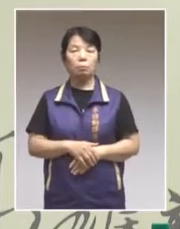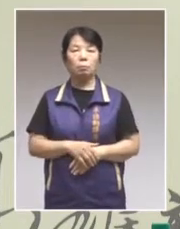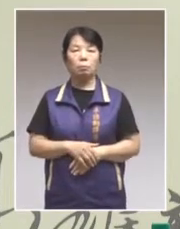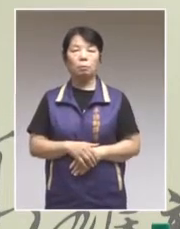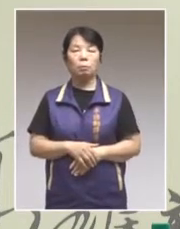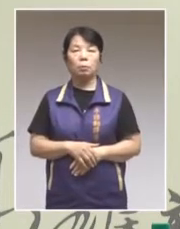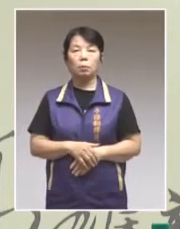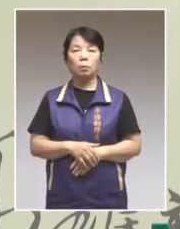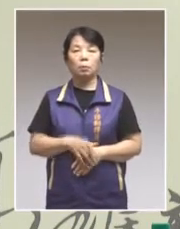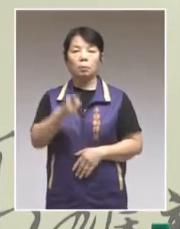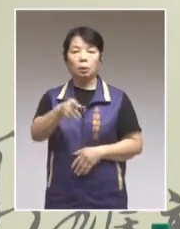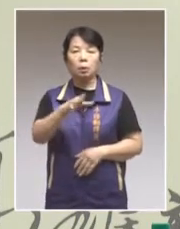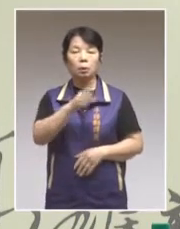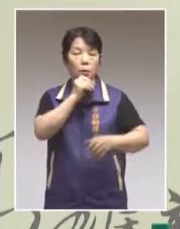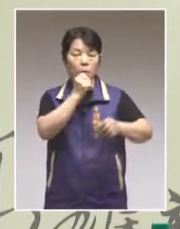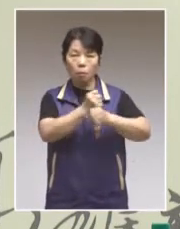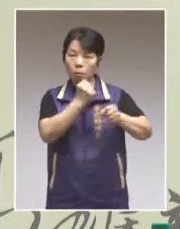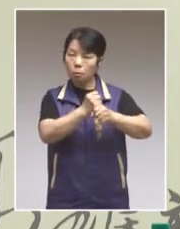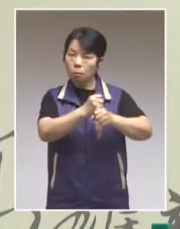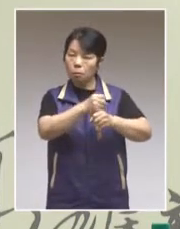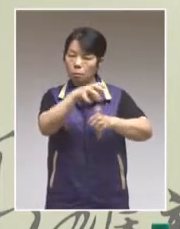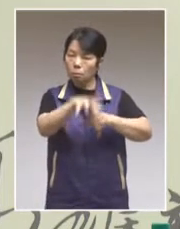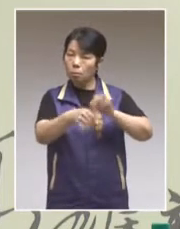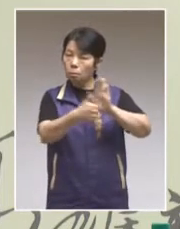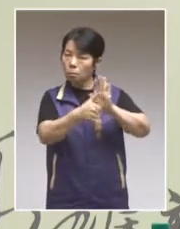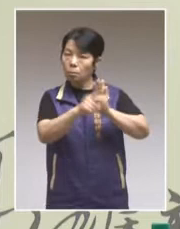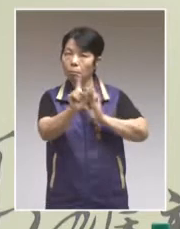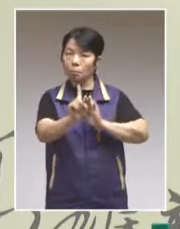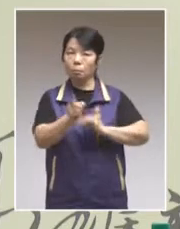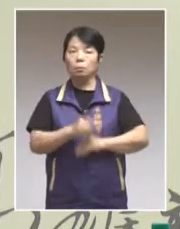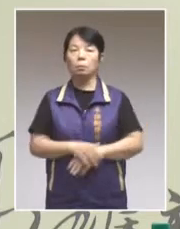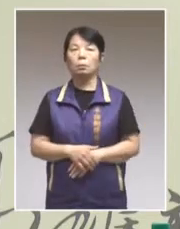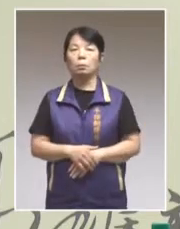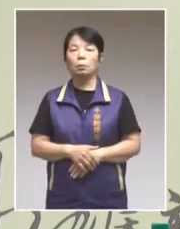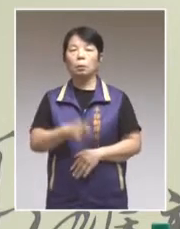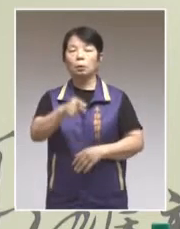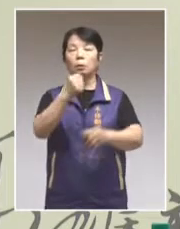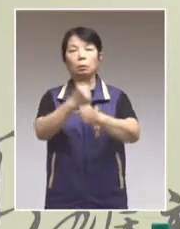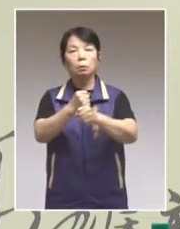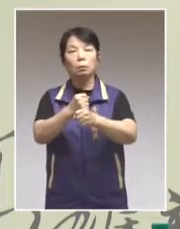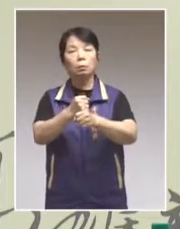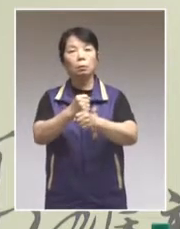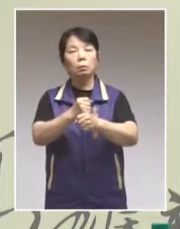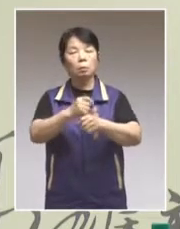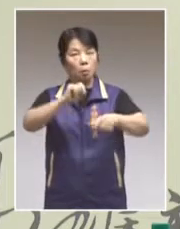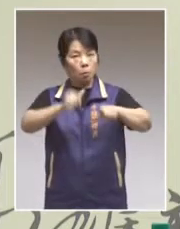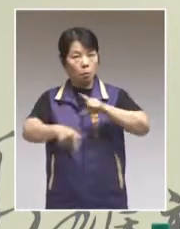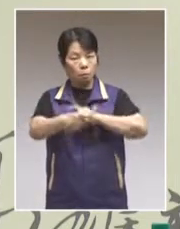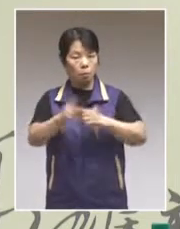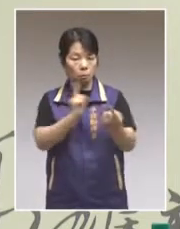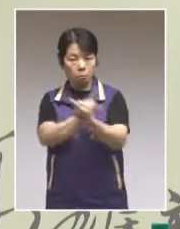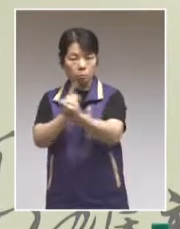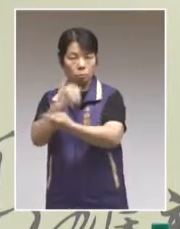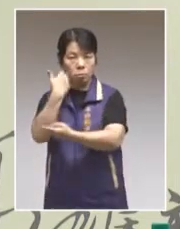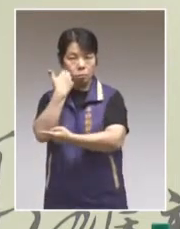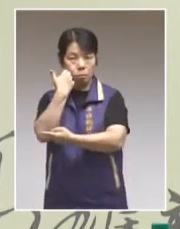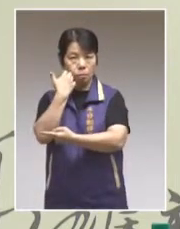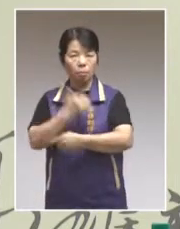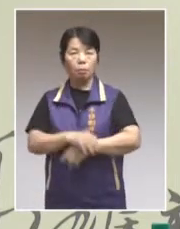这个你是对一间公司上班，好公司有接触的人是什么